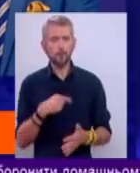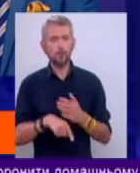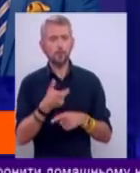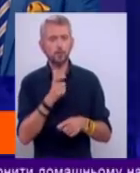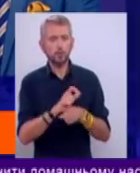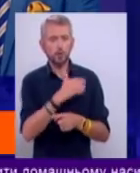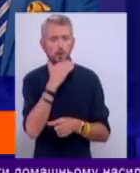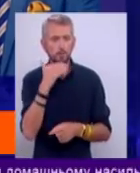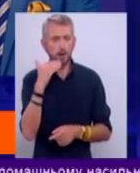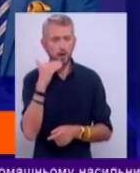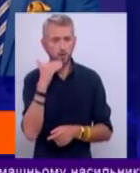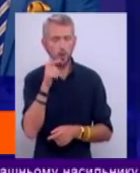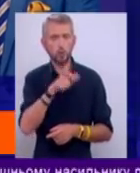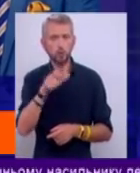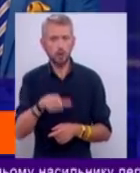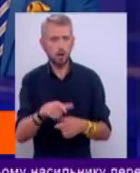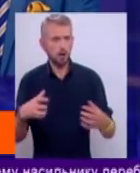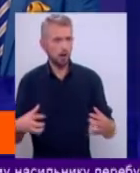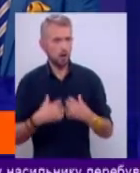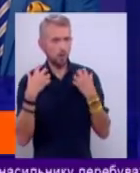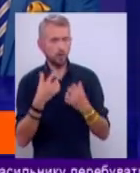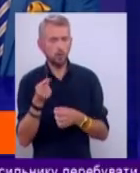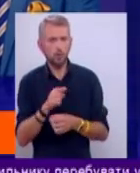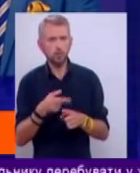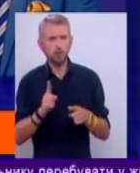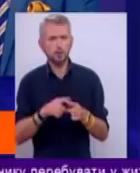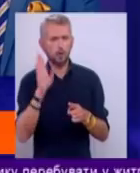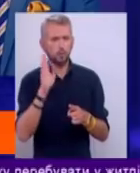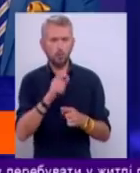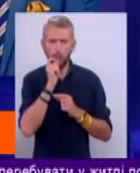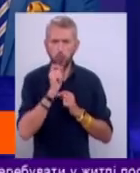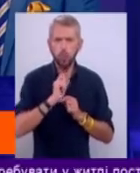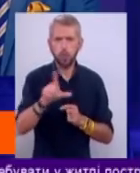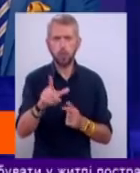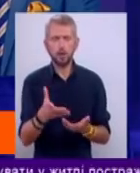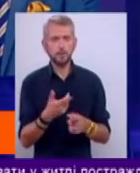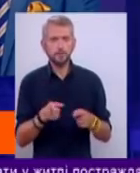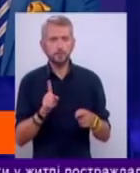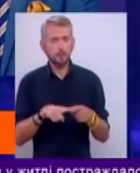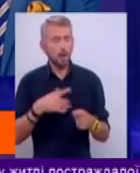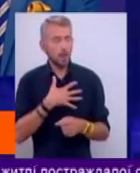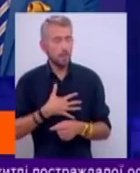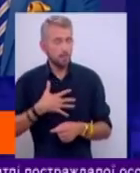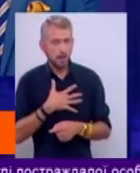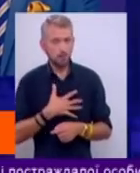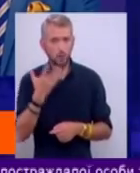багато людей лякаються того, що це буде розголос. Це дійсно дуже неприємна штука,